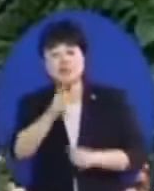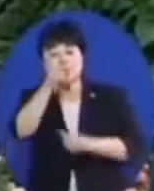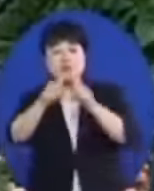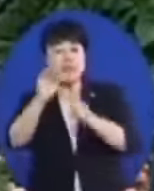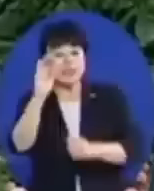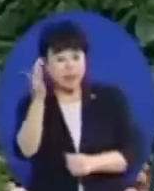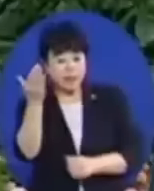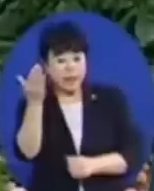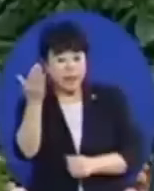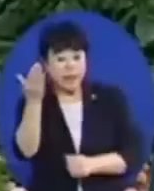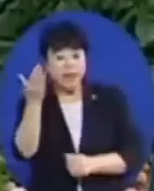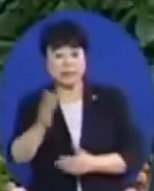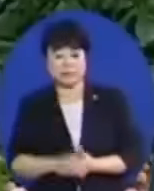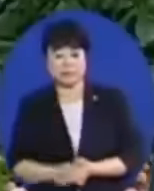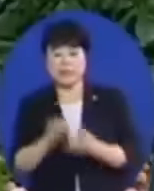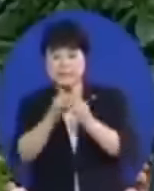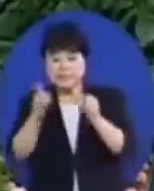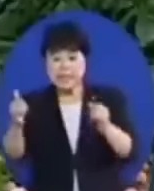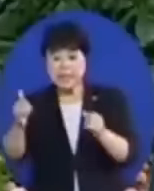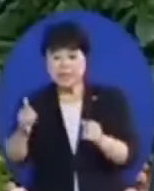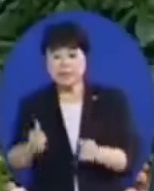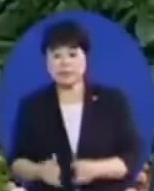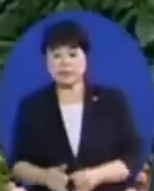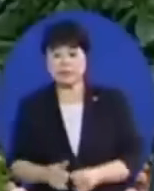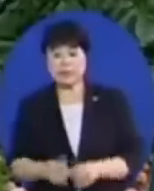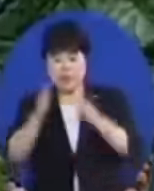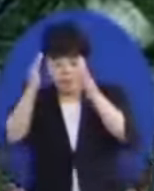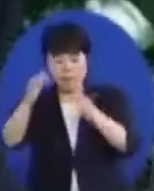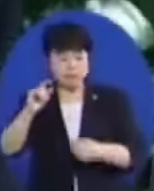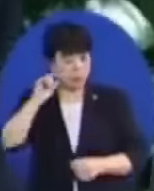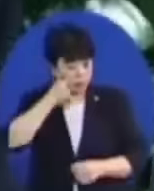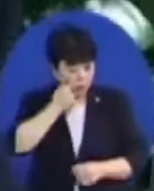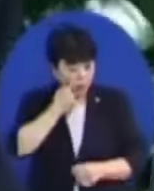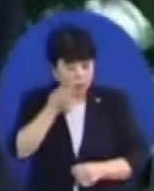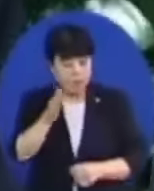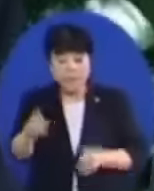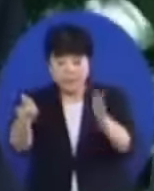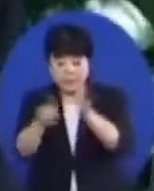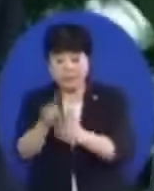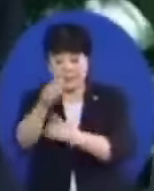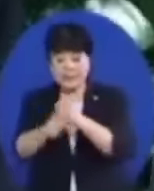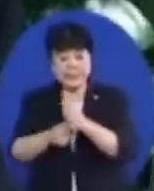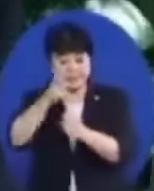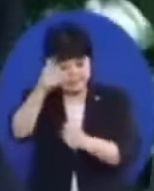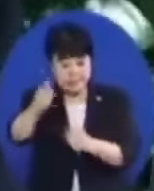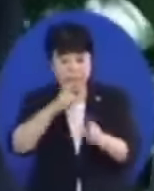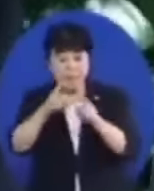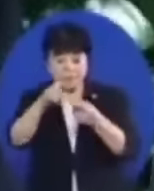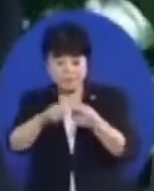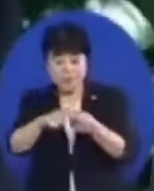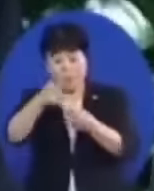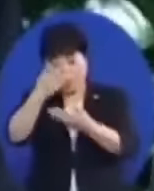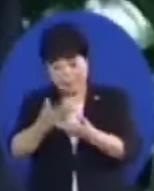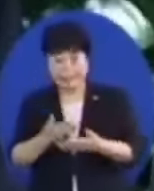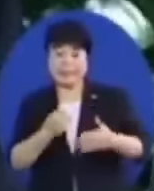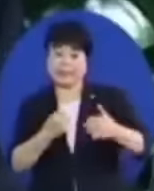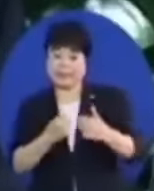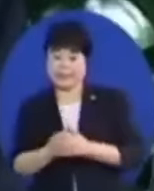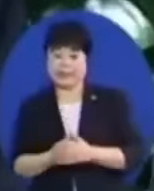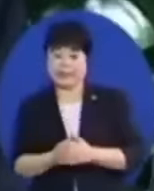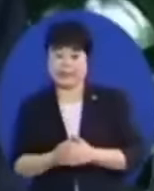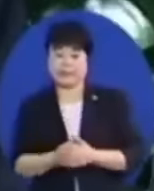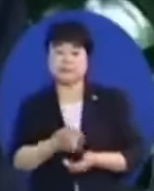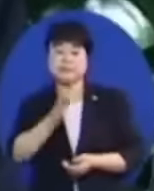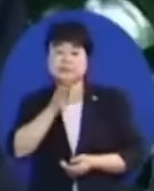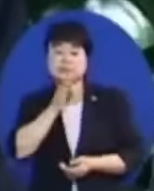하십니다. 인간으로서 바랄 수 없는 것을 바랐습니다. 하나님의 말씀을 바랐기 때문인 것입니다.